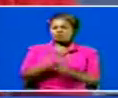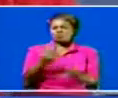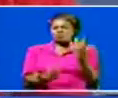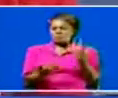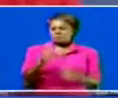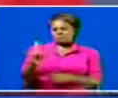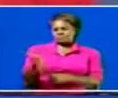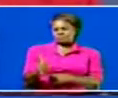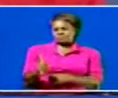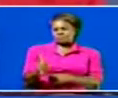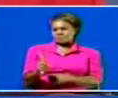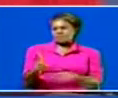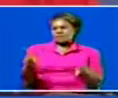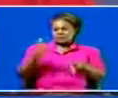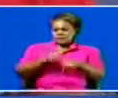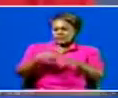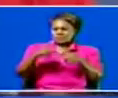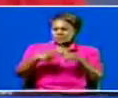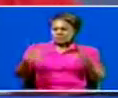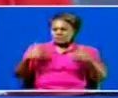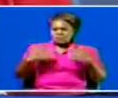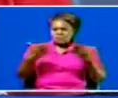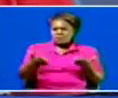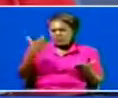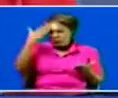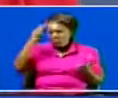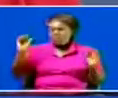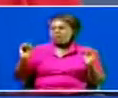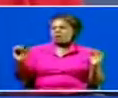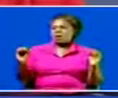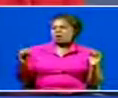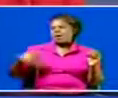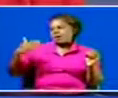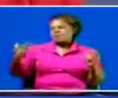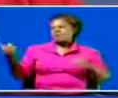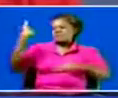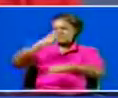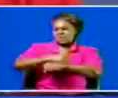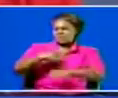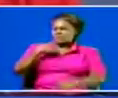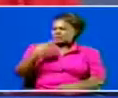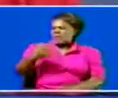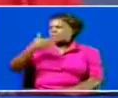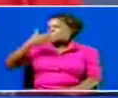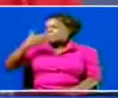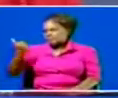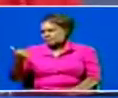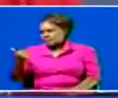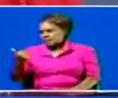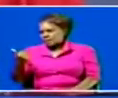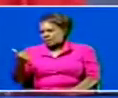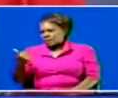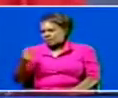wewe. Na kisa kilipoanzia watu hawakijui. Ndio siku zote huwa nasema afadhali yule